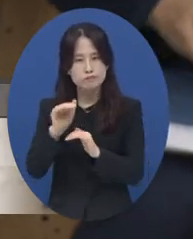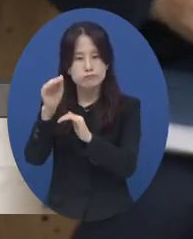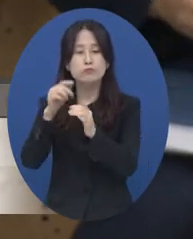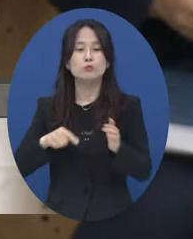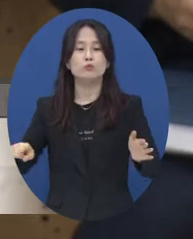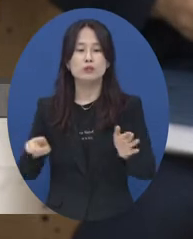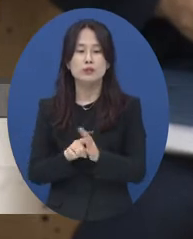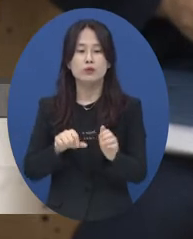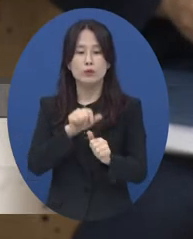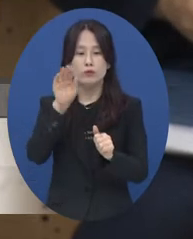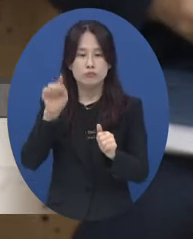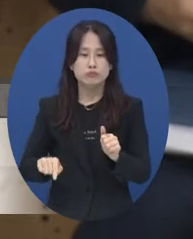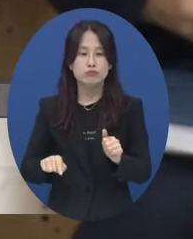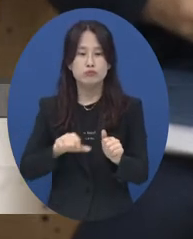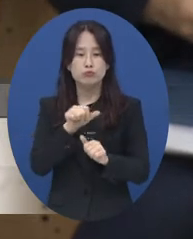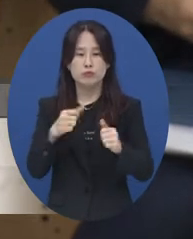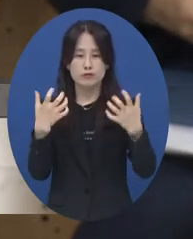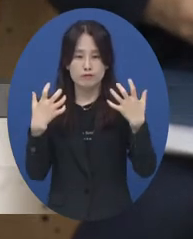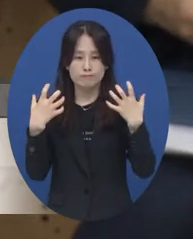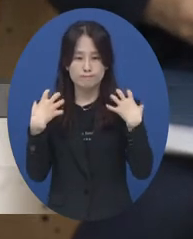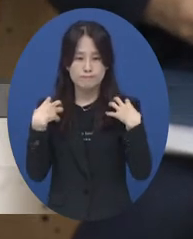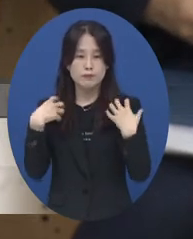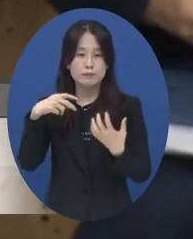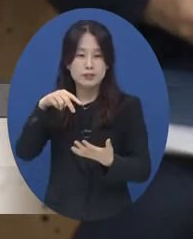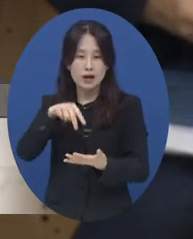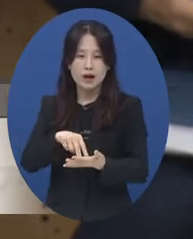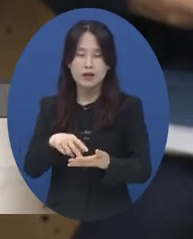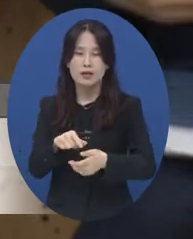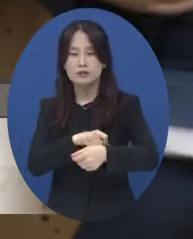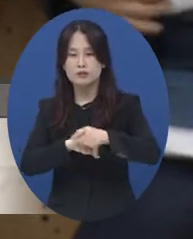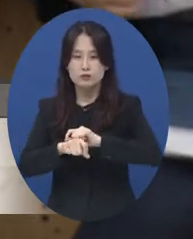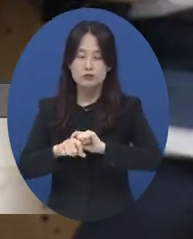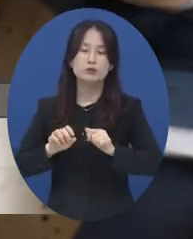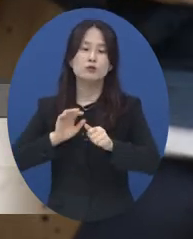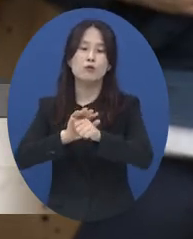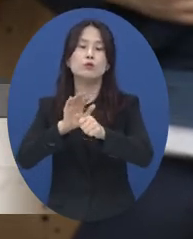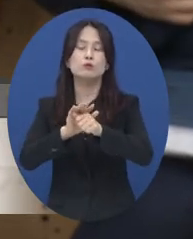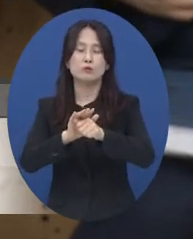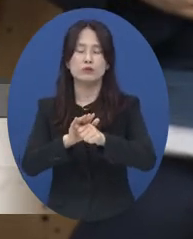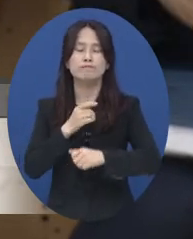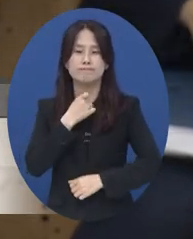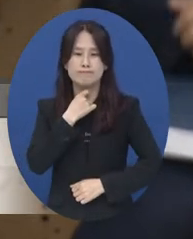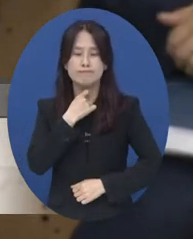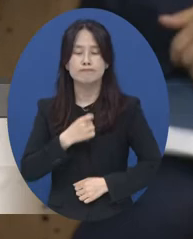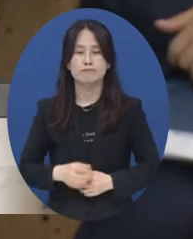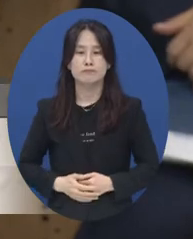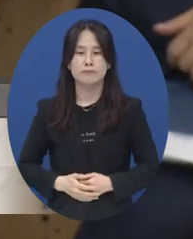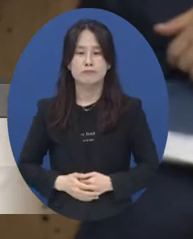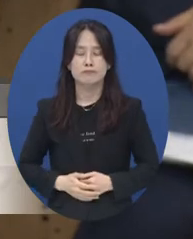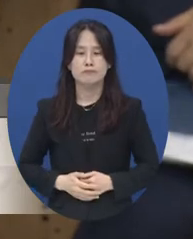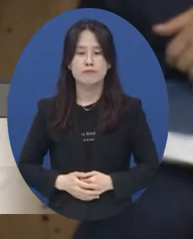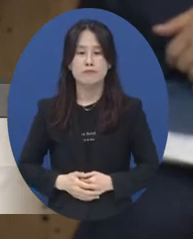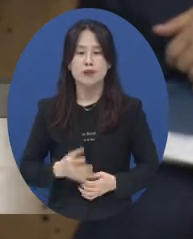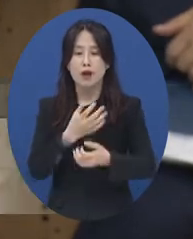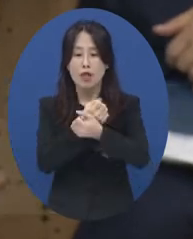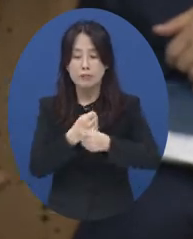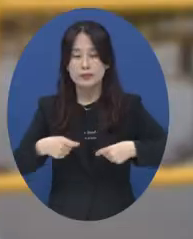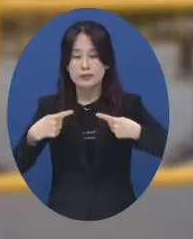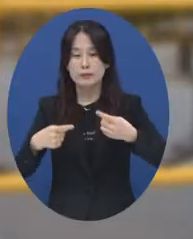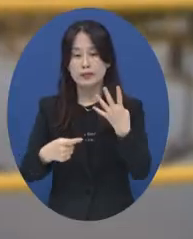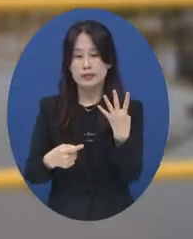내용이 잘 추진될 수 있도록 저희 환경부 차원에서 또 환경청 차원에서 적극 지원하도록